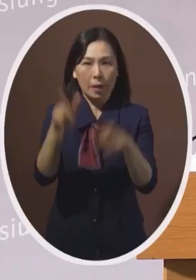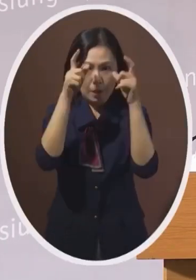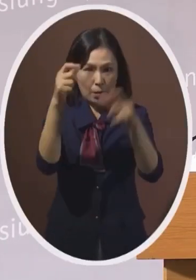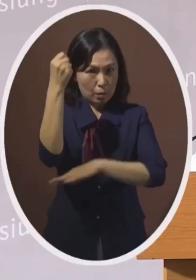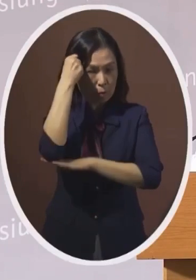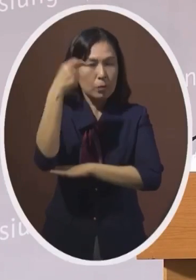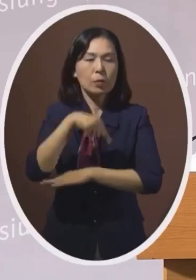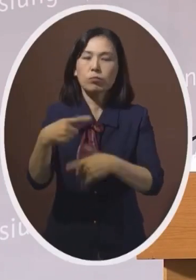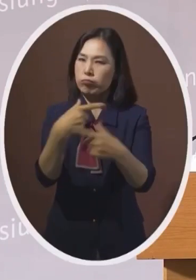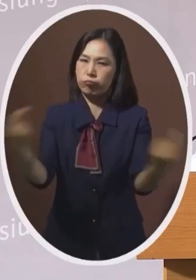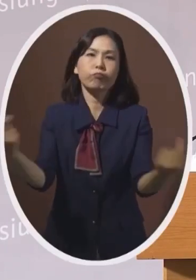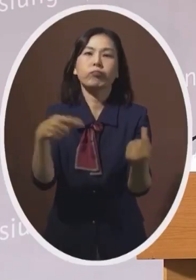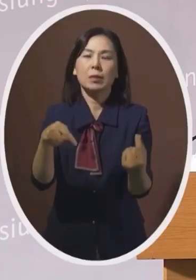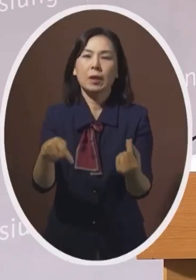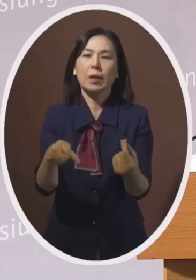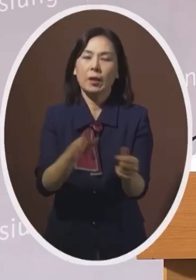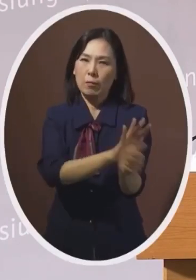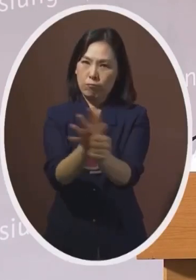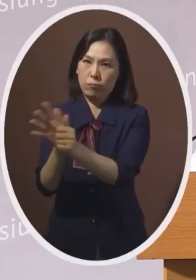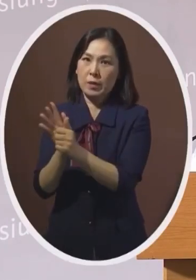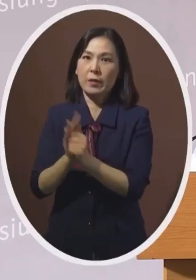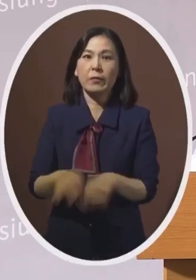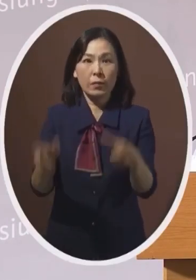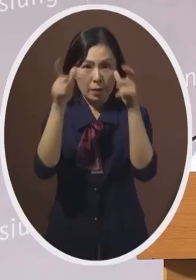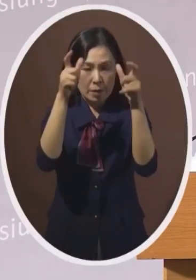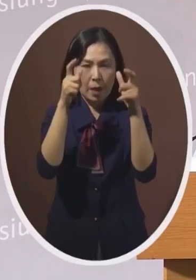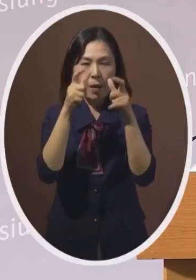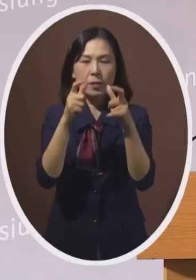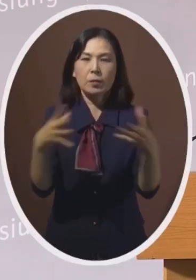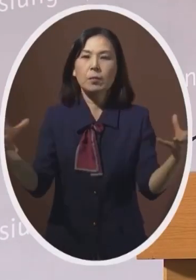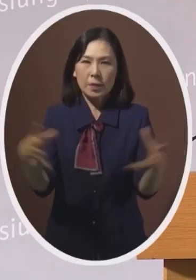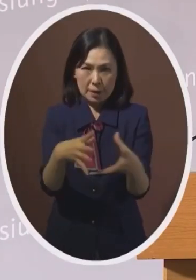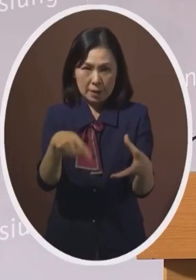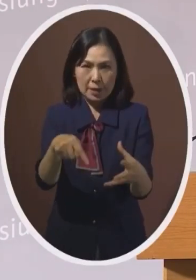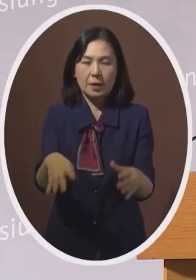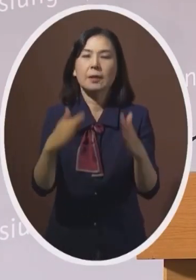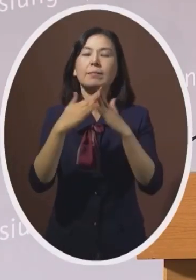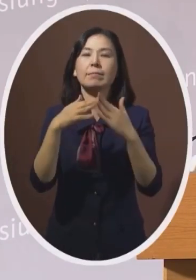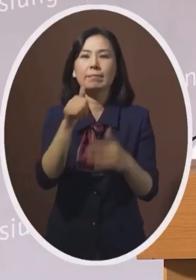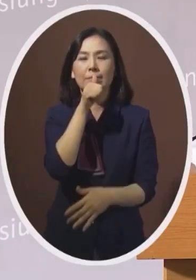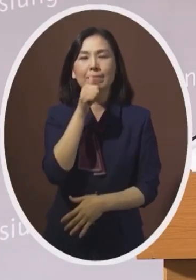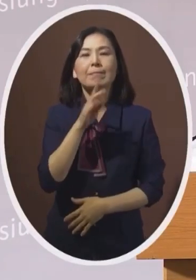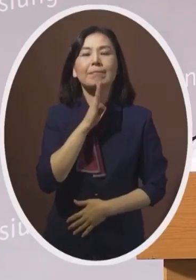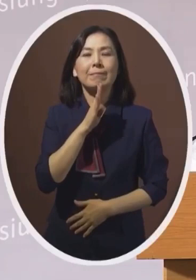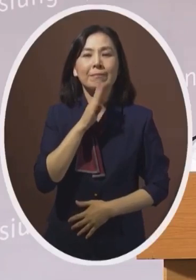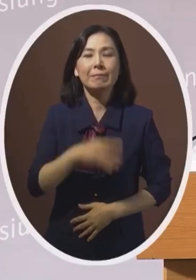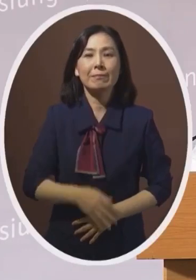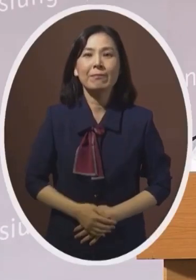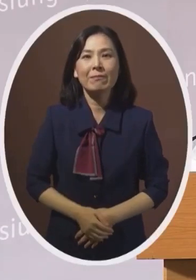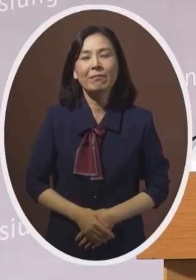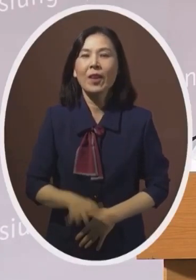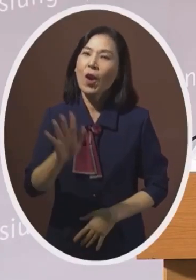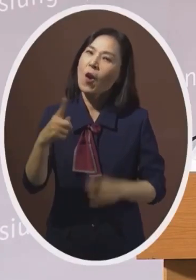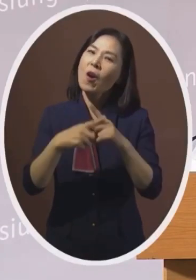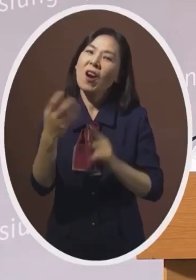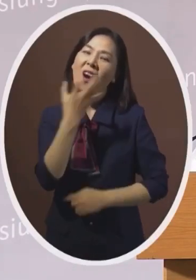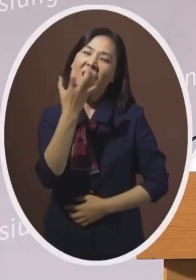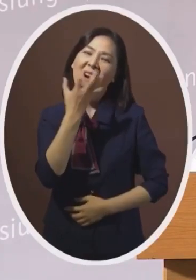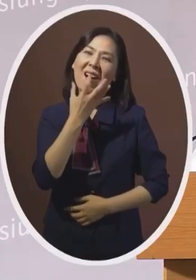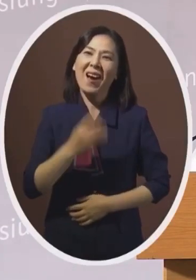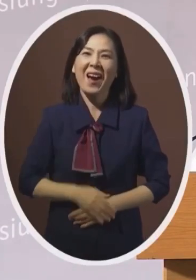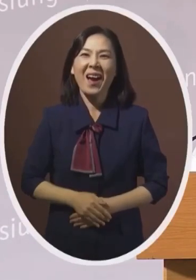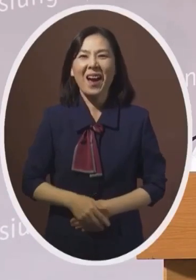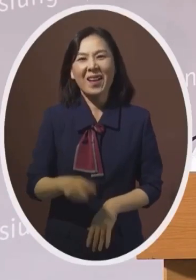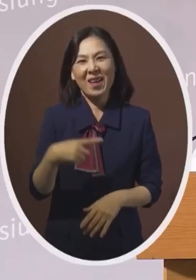部都是高雄市民。高雄是我们大家共同的家园。有人嘲讽我，一选再